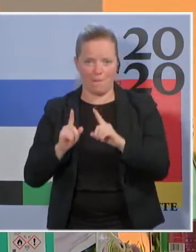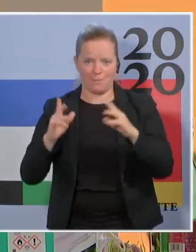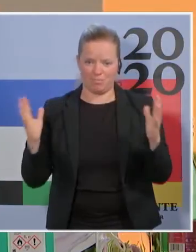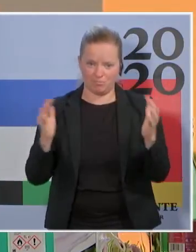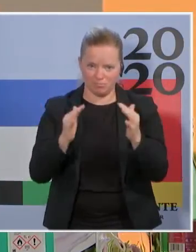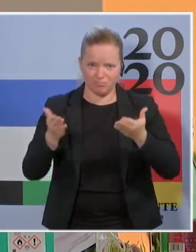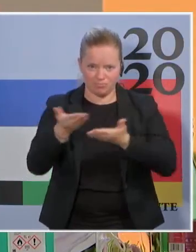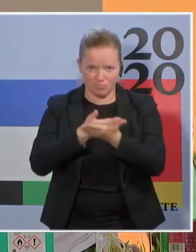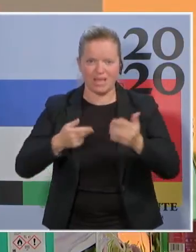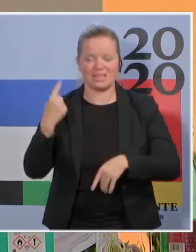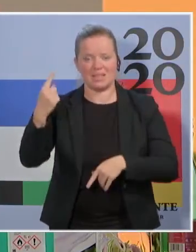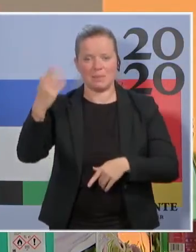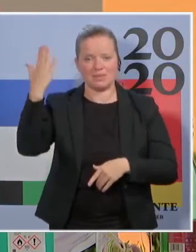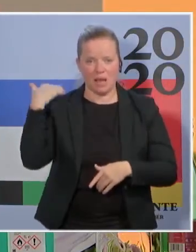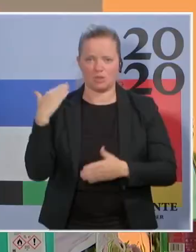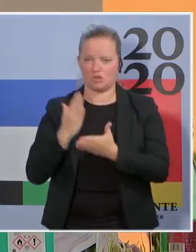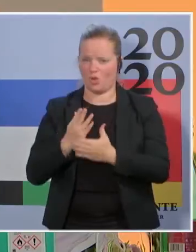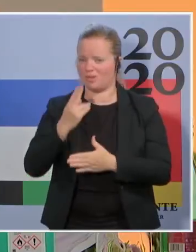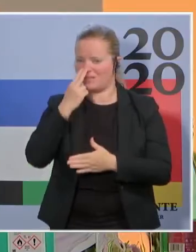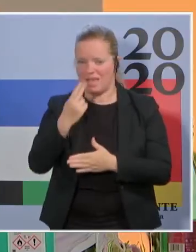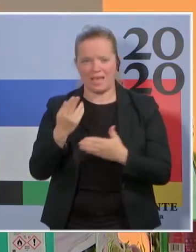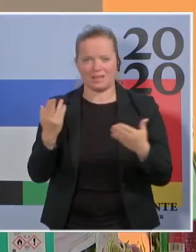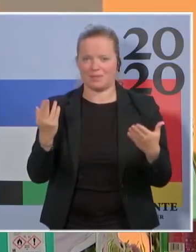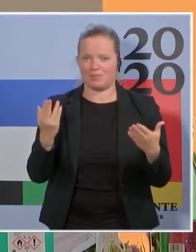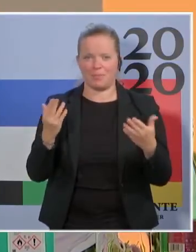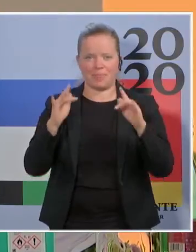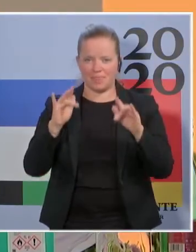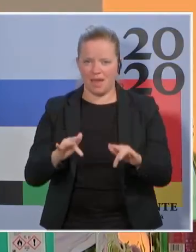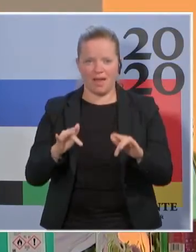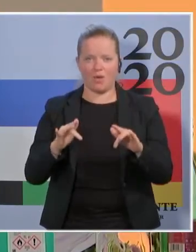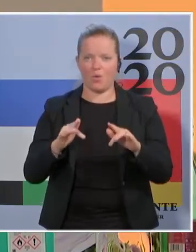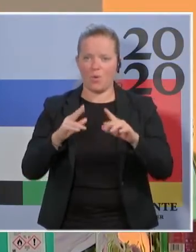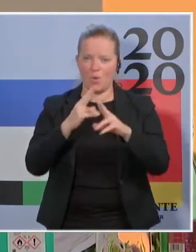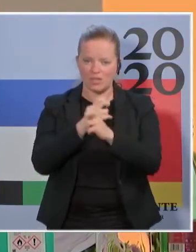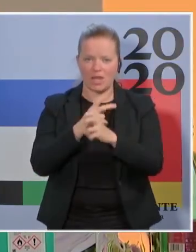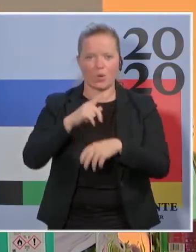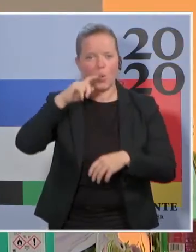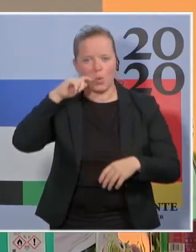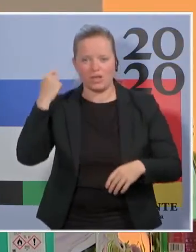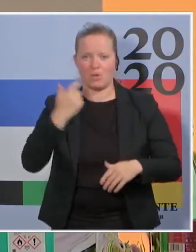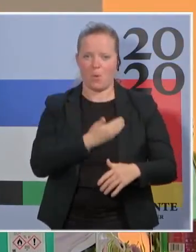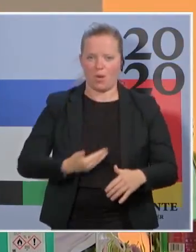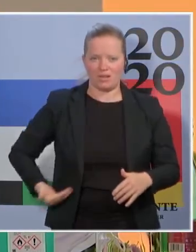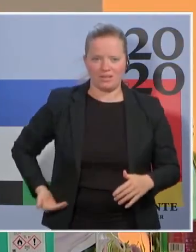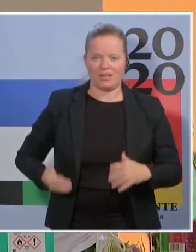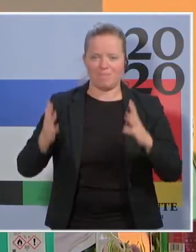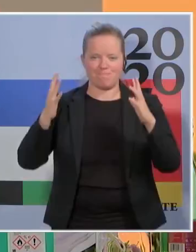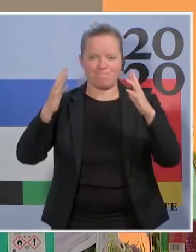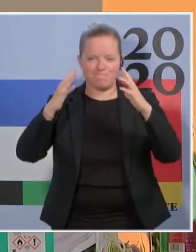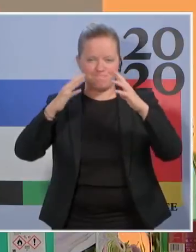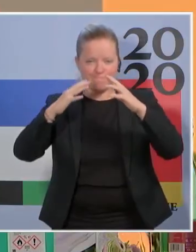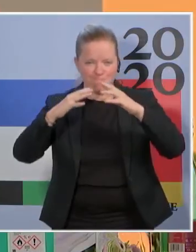damals schon das zerfallende Element eigentlich in Österreich, in der österreich-ungarischen Monarchie, nicht nur